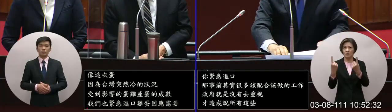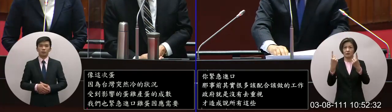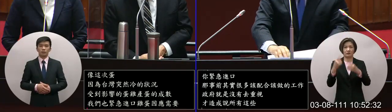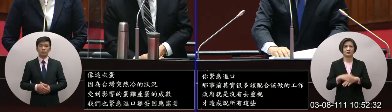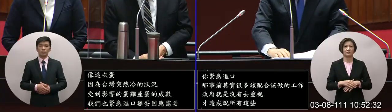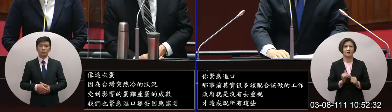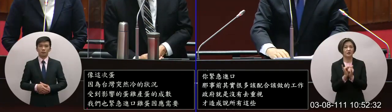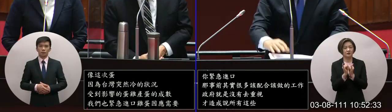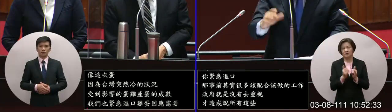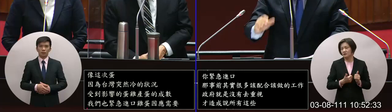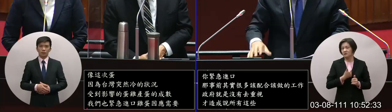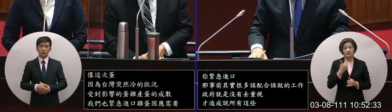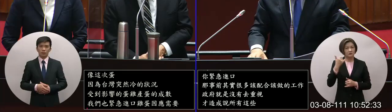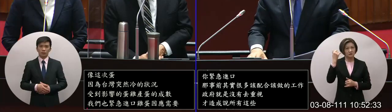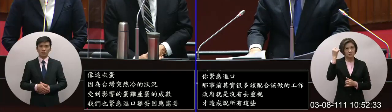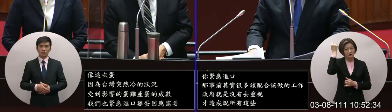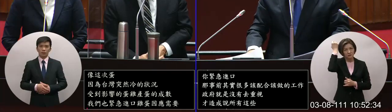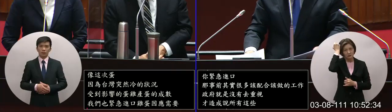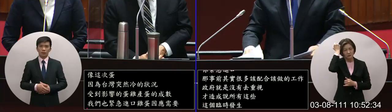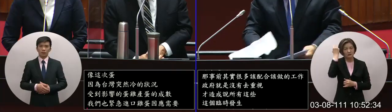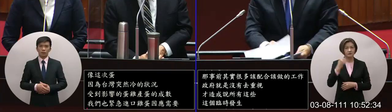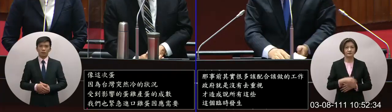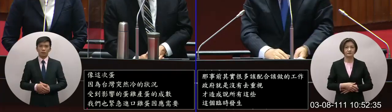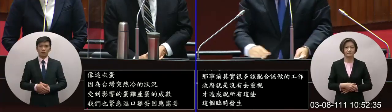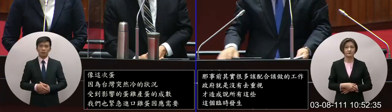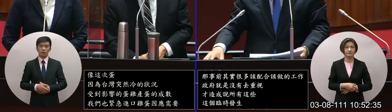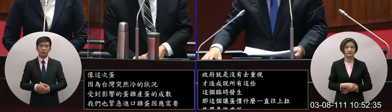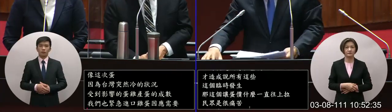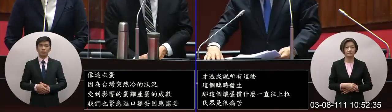民众是很痛苦啊。你们身为哦高官。